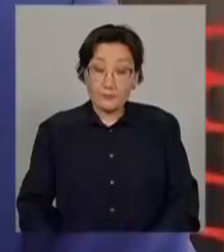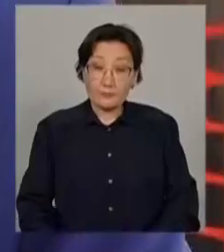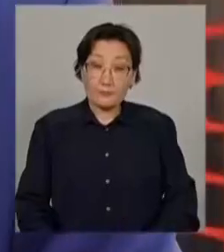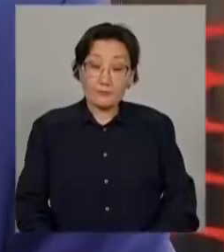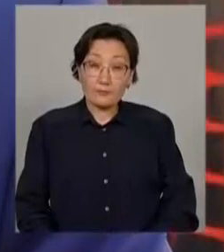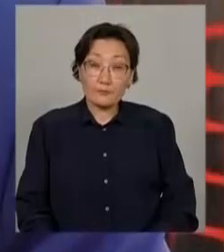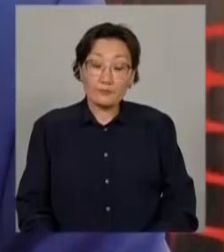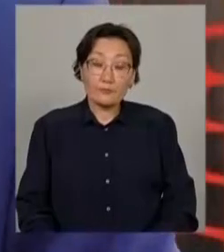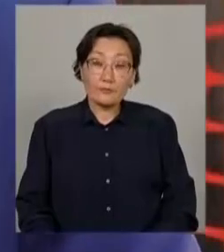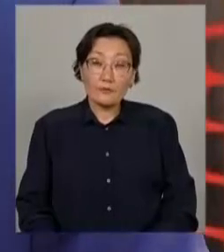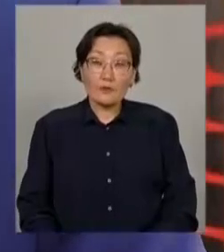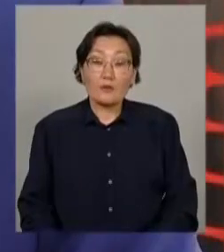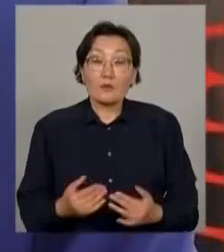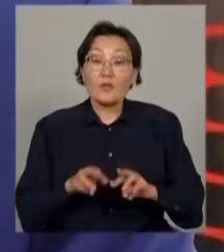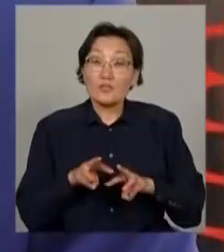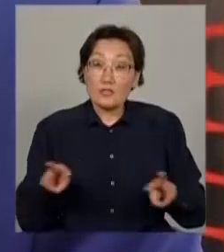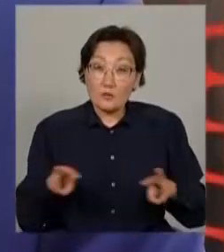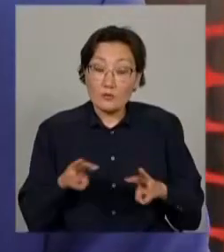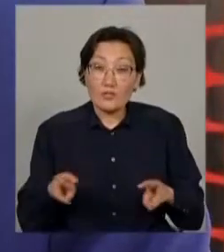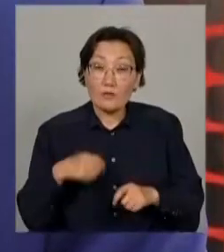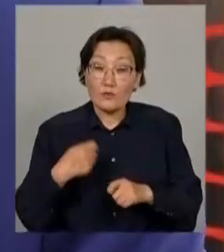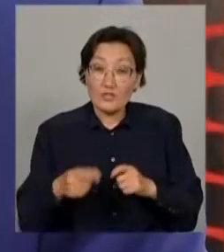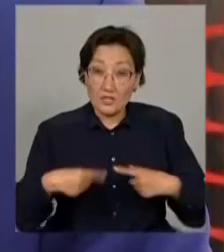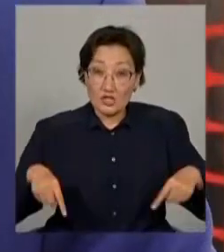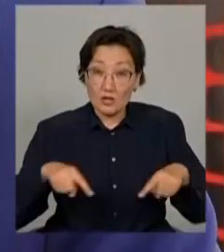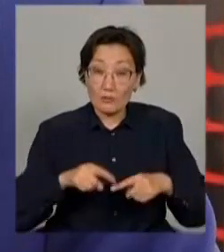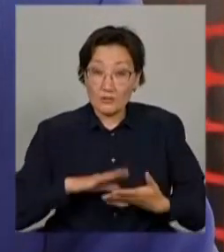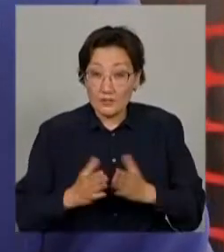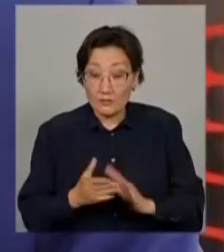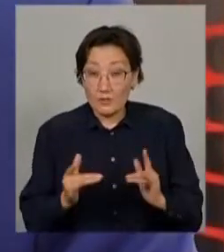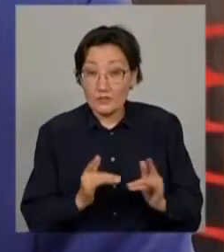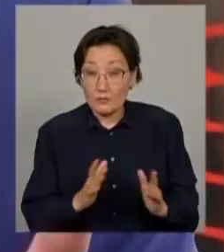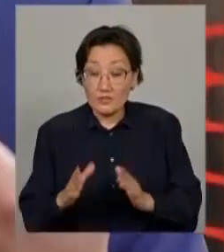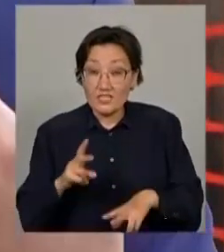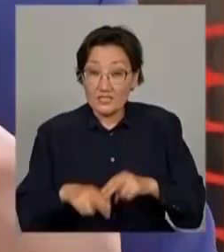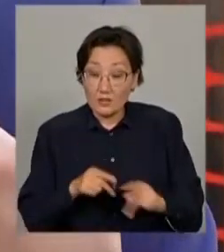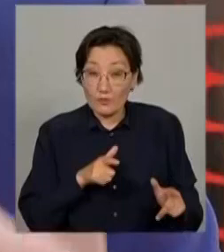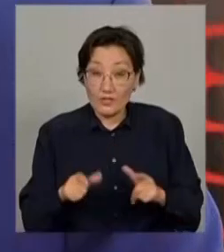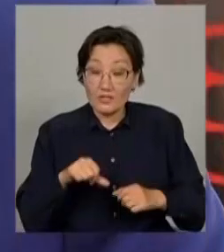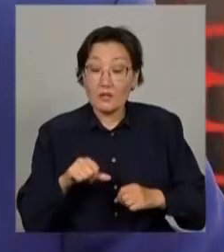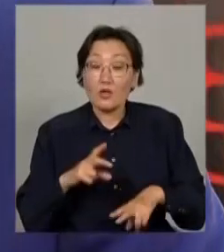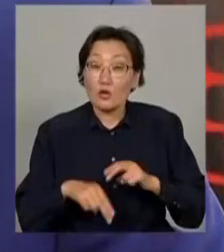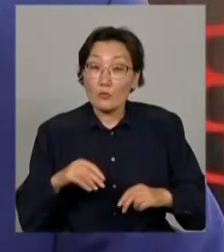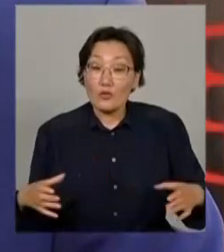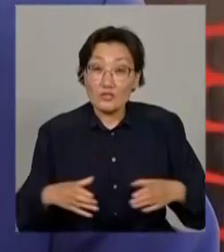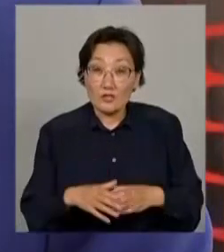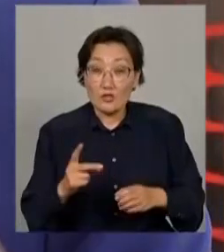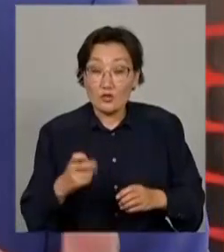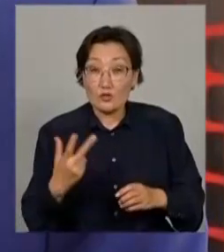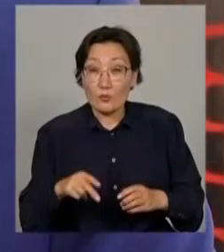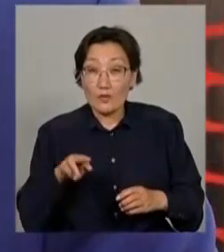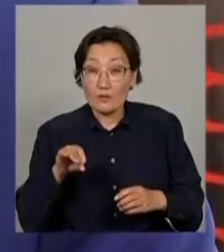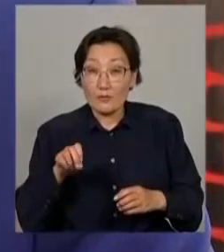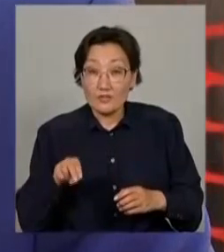месячных расчетных показателей. Министрліктің қаржы орталығымен келісім бойынша жатақхана салуға дайын құрылыс компанияларына 230 айлық